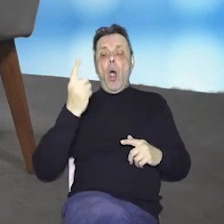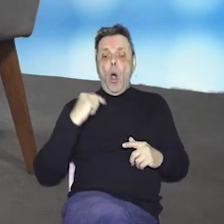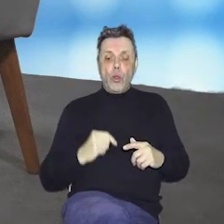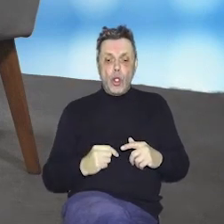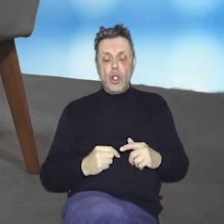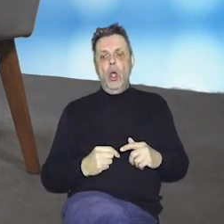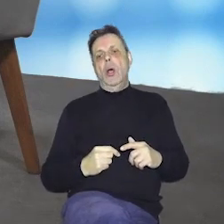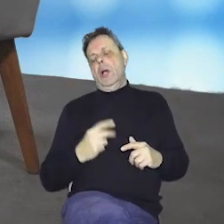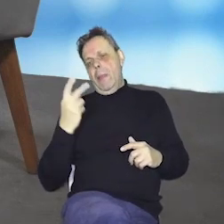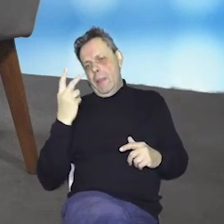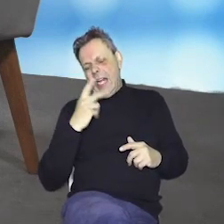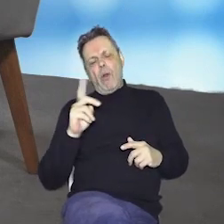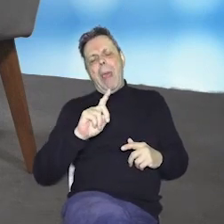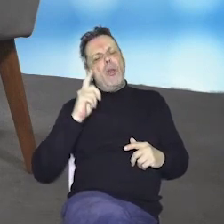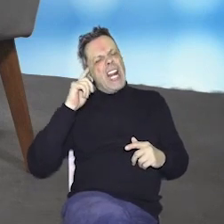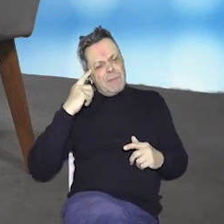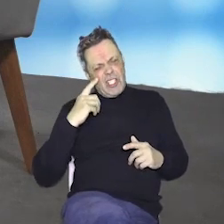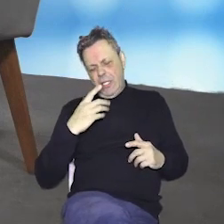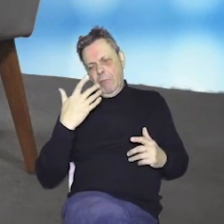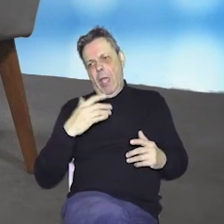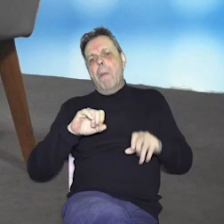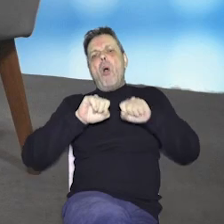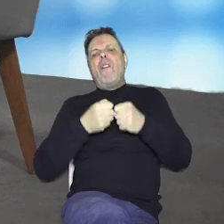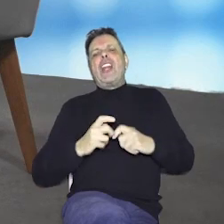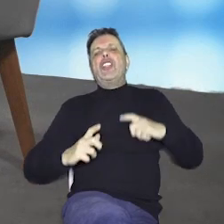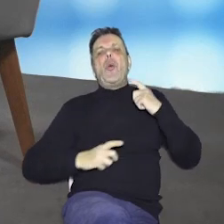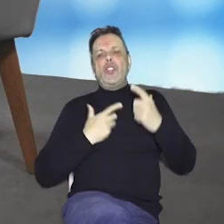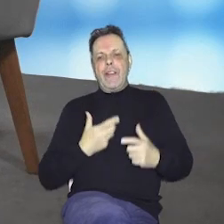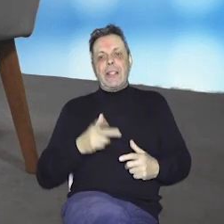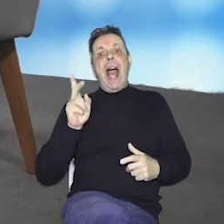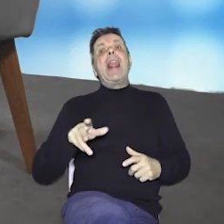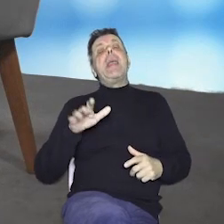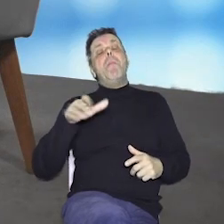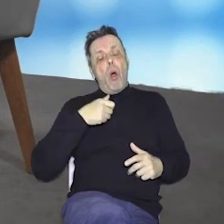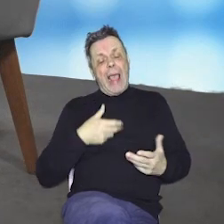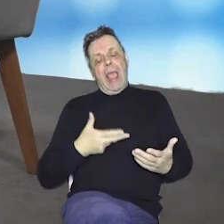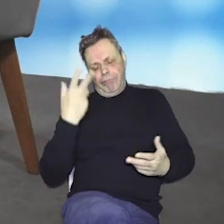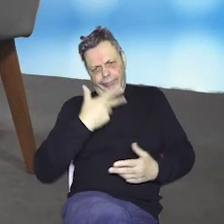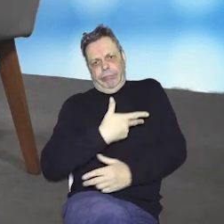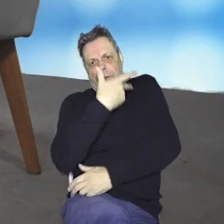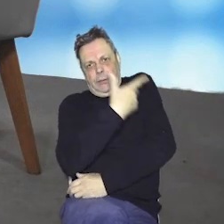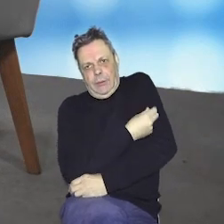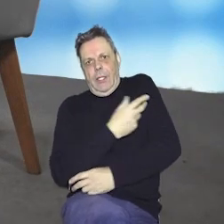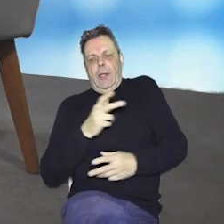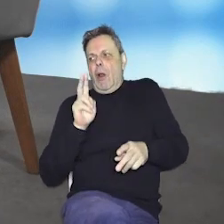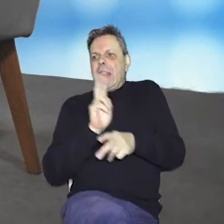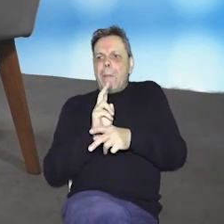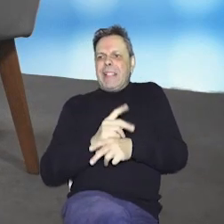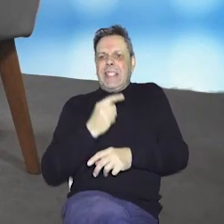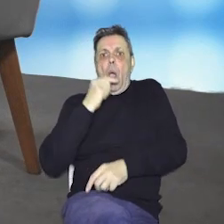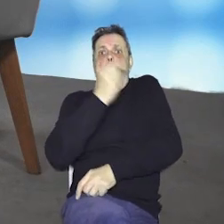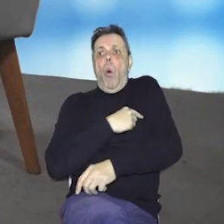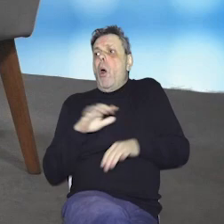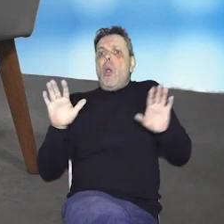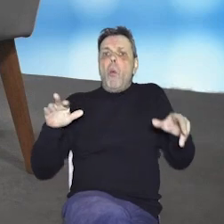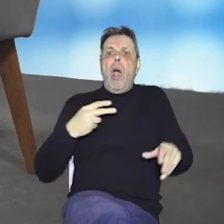ne misliti, onda si kvarite užitak kak mislite na njih, nego morate preduzeti odgovarajuće mjere da vas ne ubode neka muha, jel da, koja